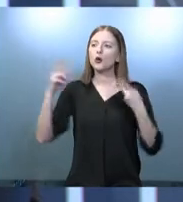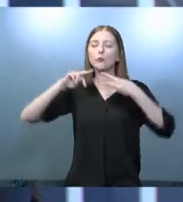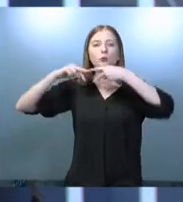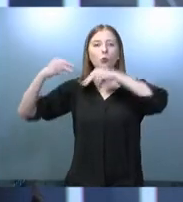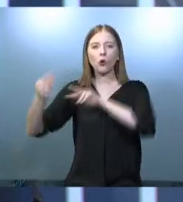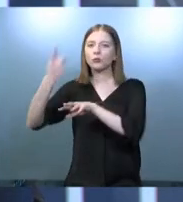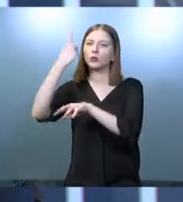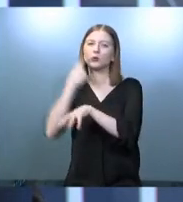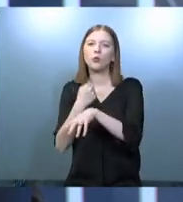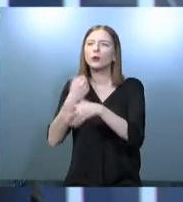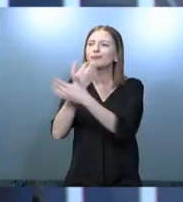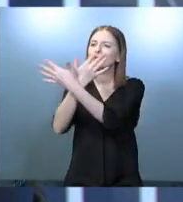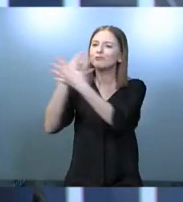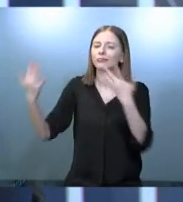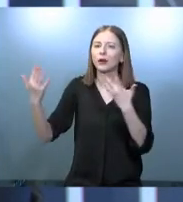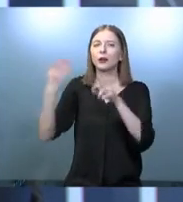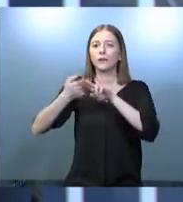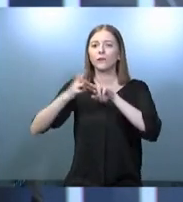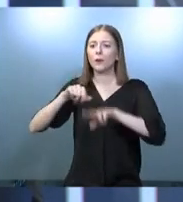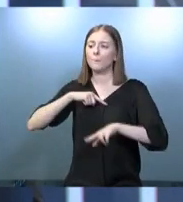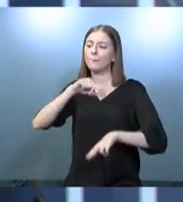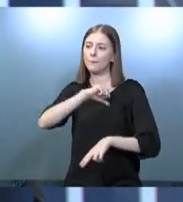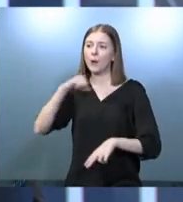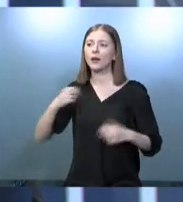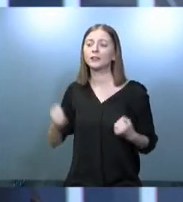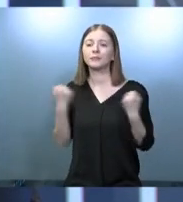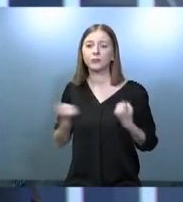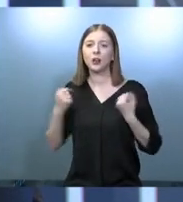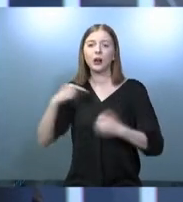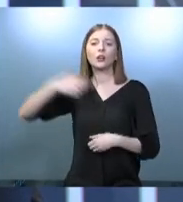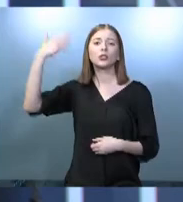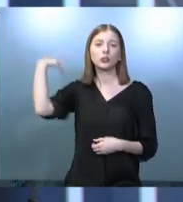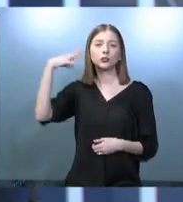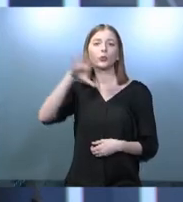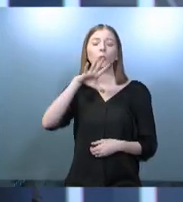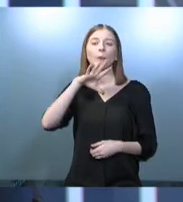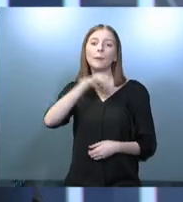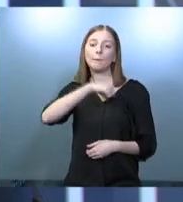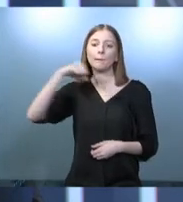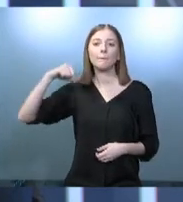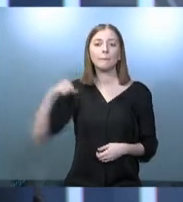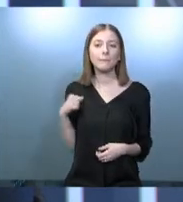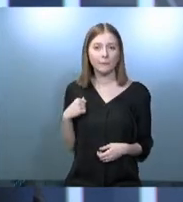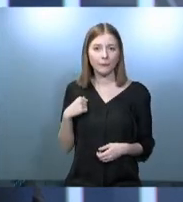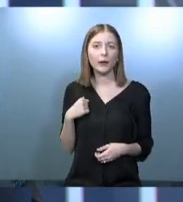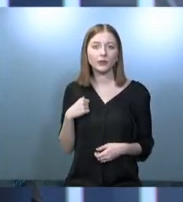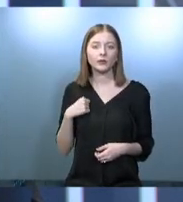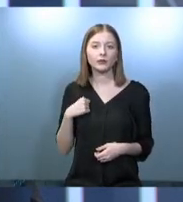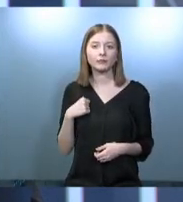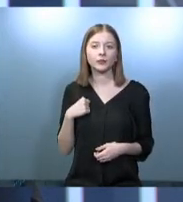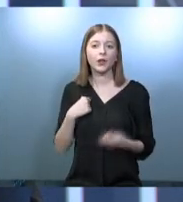sunku, nepasikeitus mum patiem. Aš pats dabar 2 kadencijas buvau opozicijoje, pastebėjau, kad į